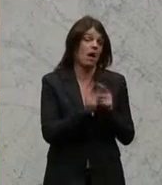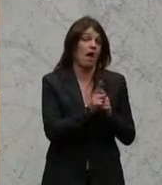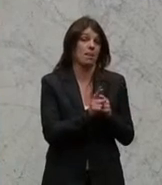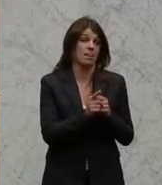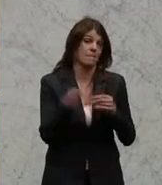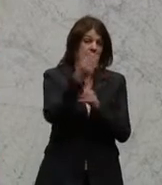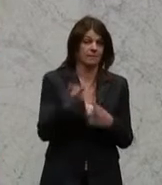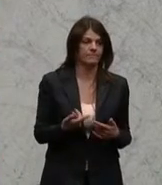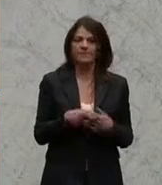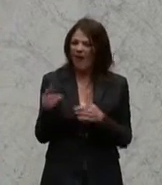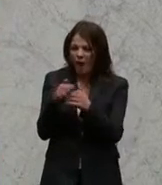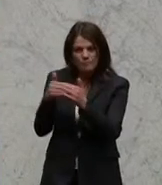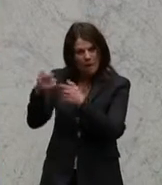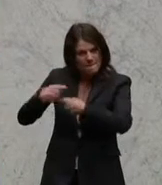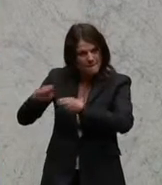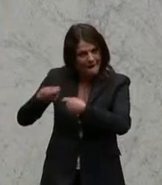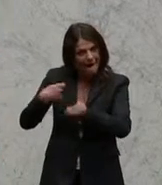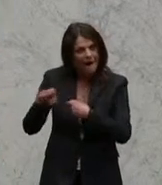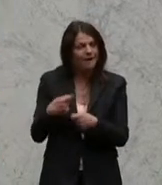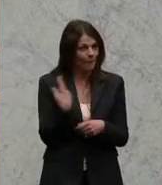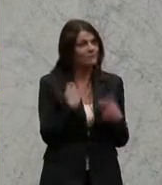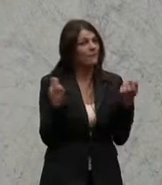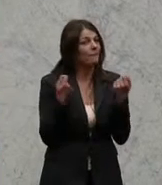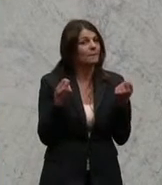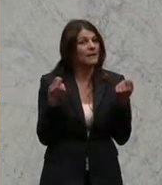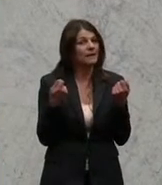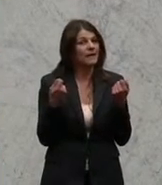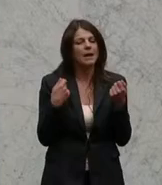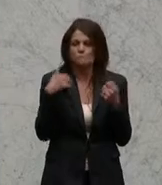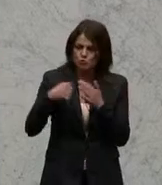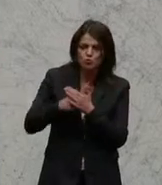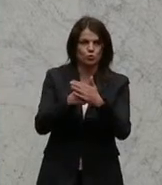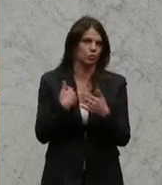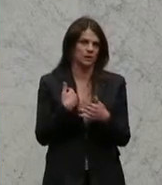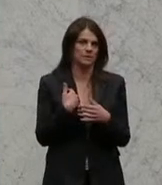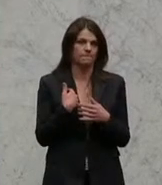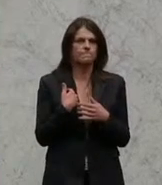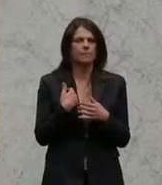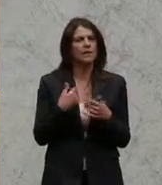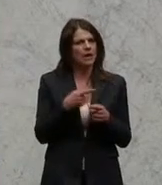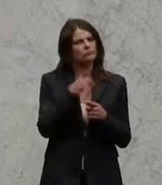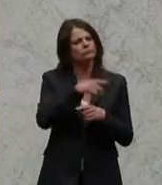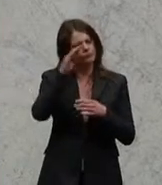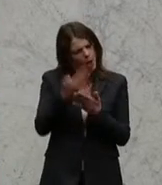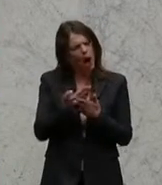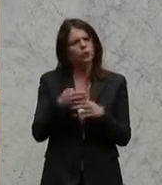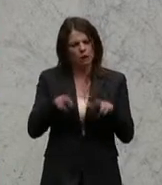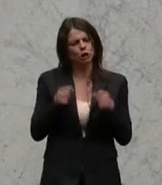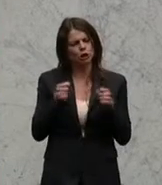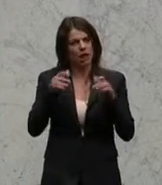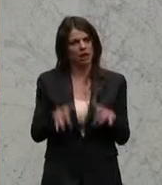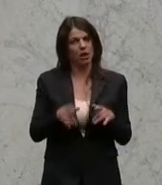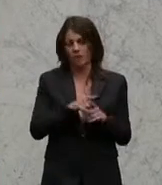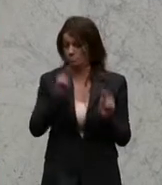ein Aufbaumarkt und da sind unsere Betriebe zu unterstützen, zumindest einmal mit der Rechtssicherheit, dass sie